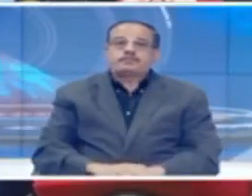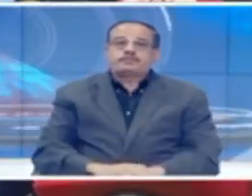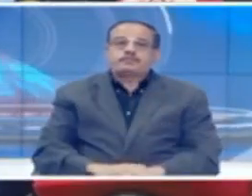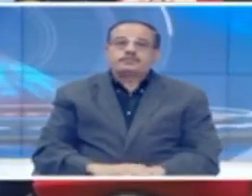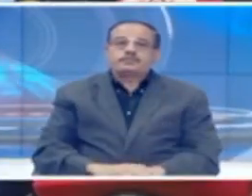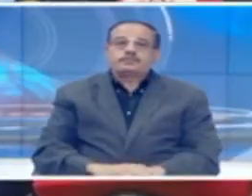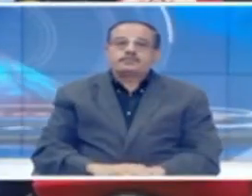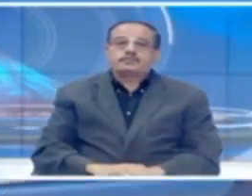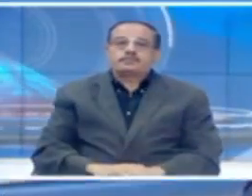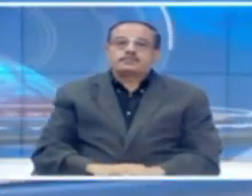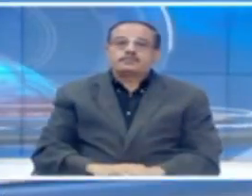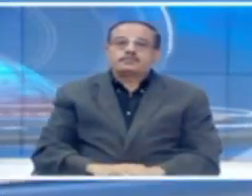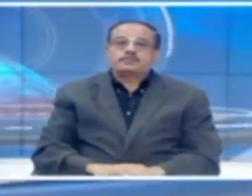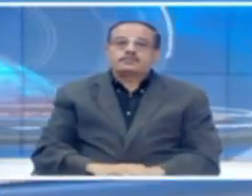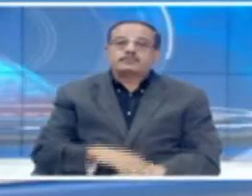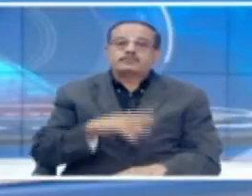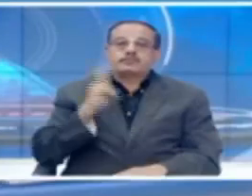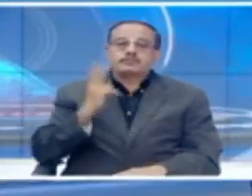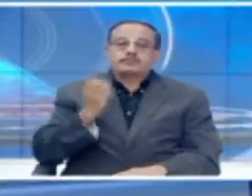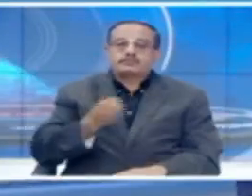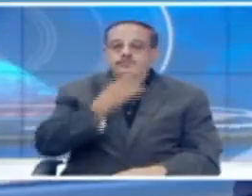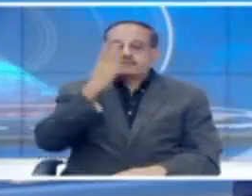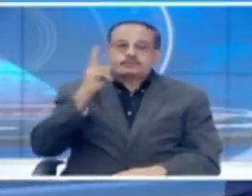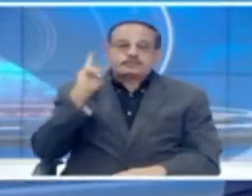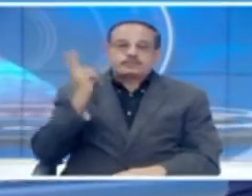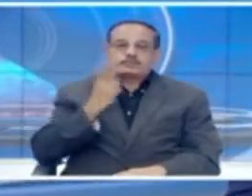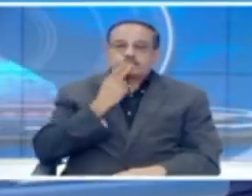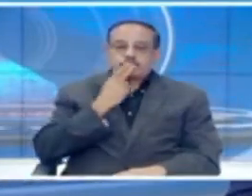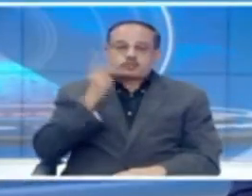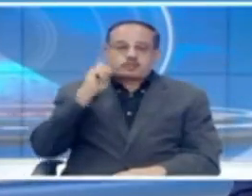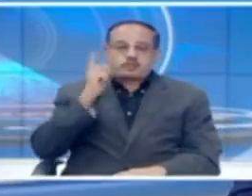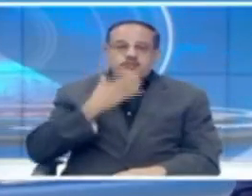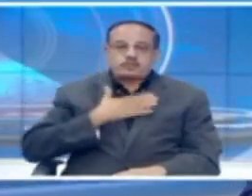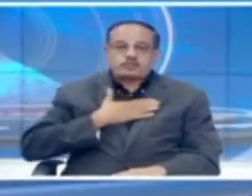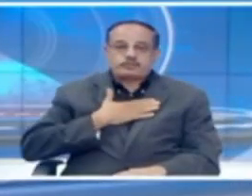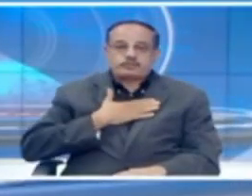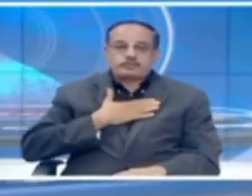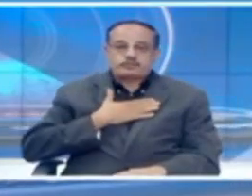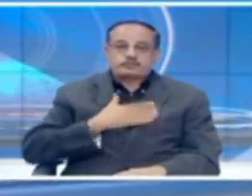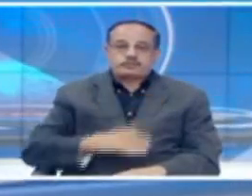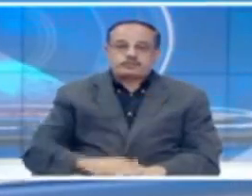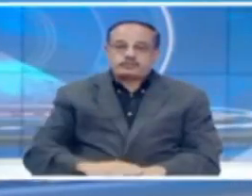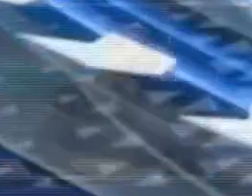نهاية موجز الأخبار، شكرا لكم وإلى ملتقى.